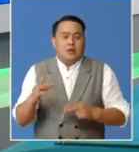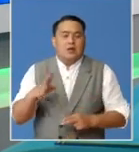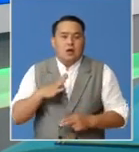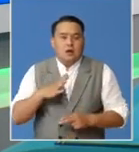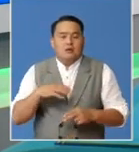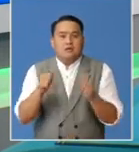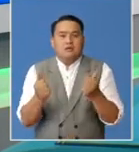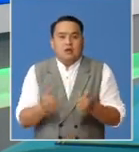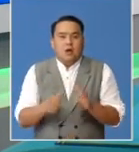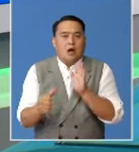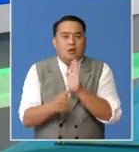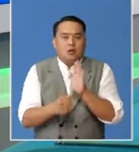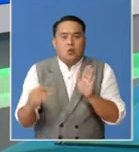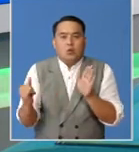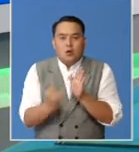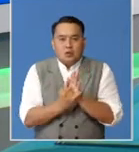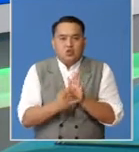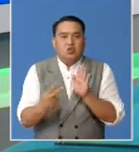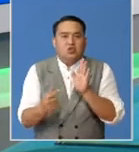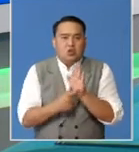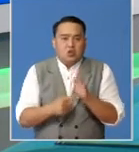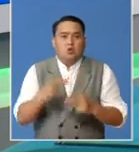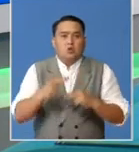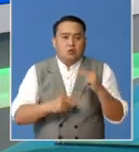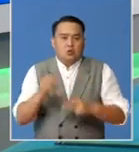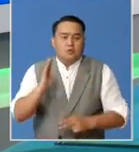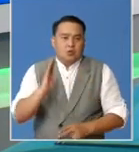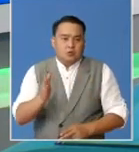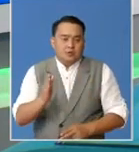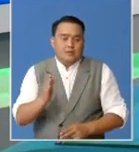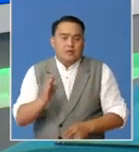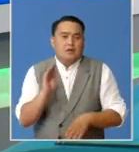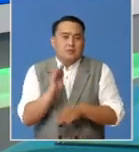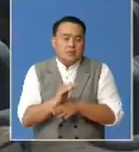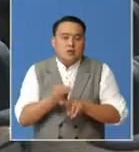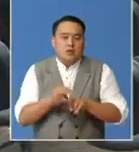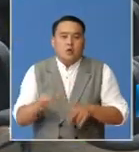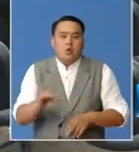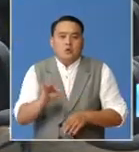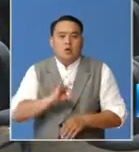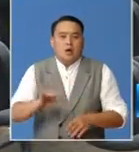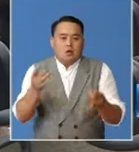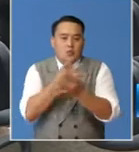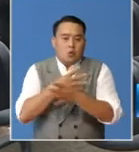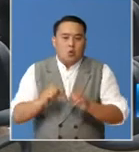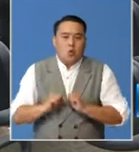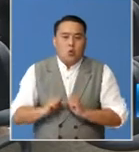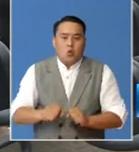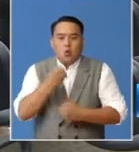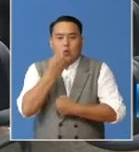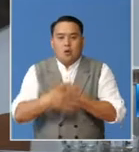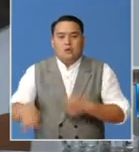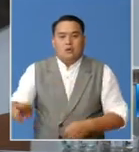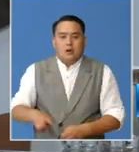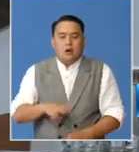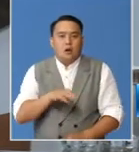тас мүсіннің 6-ау орнатылған, қалған 7-ау жыл соңына дейін тұрғызылады. Мұндай ақпаратта облыстық тарихи мәдени мұраны қорғау жөніндегі орталықтың